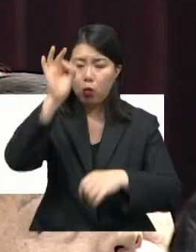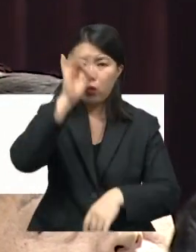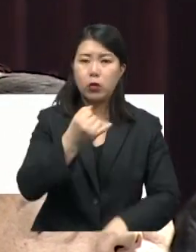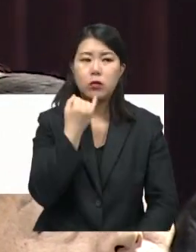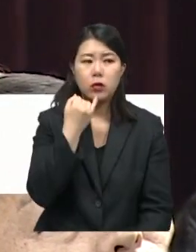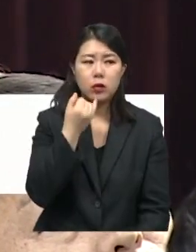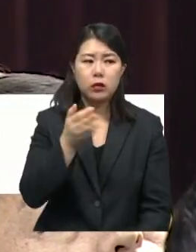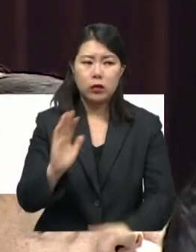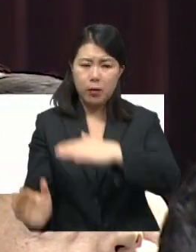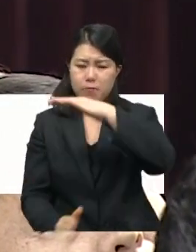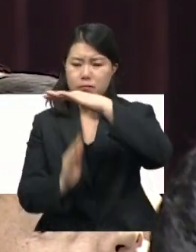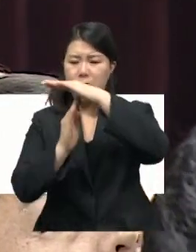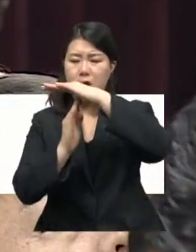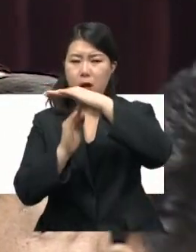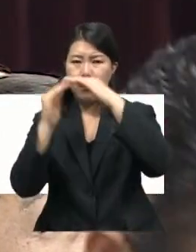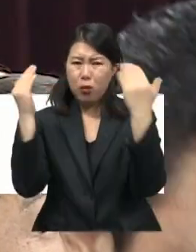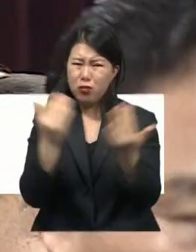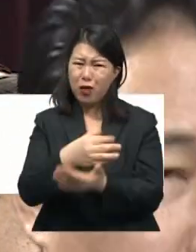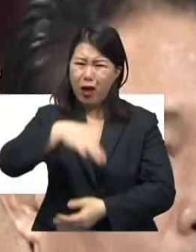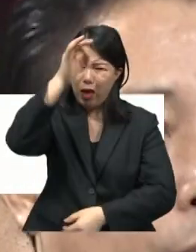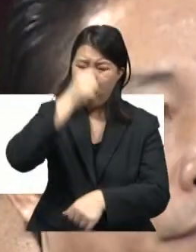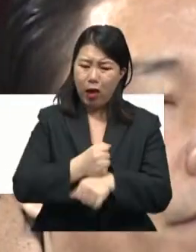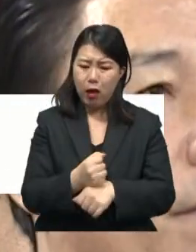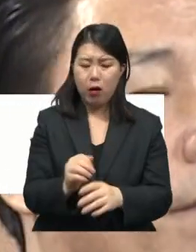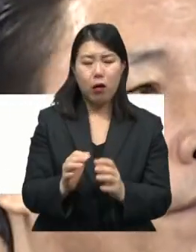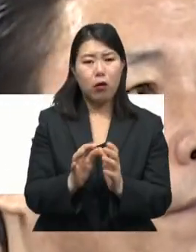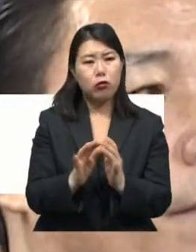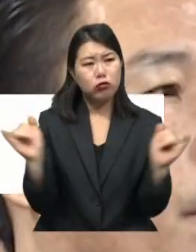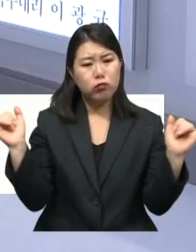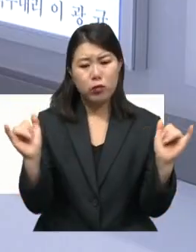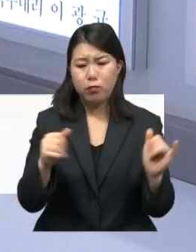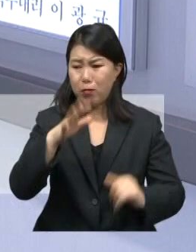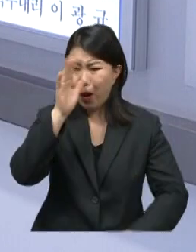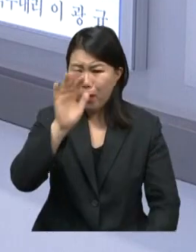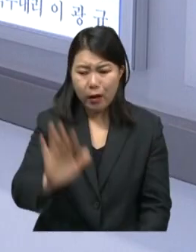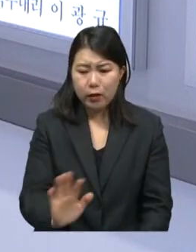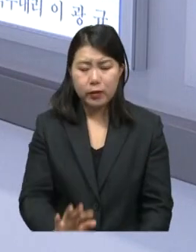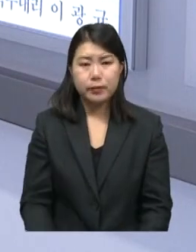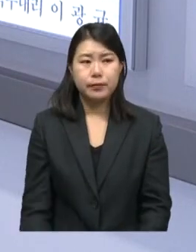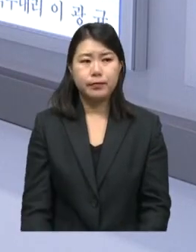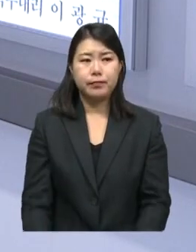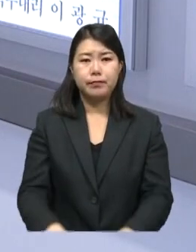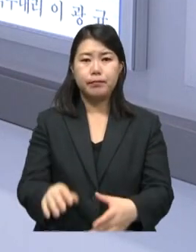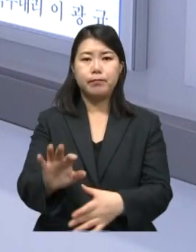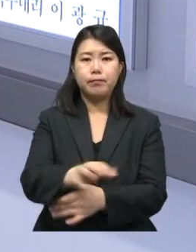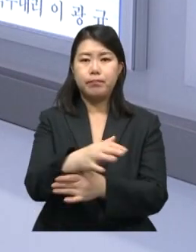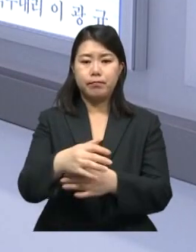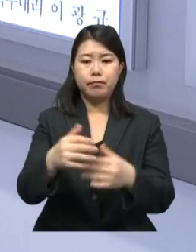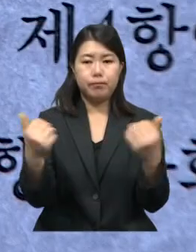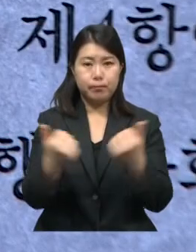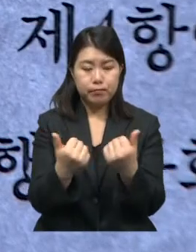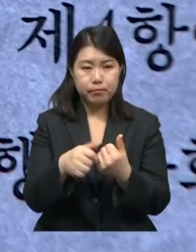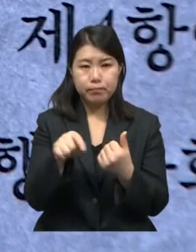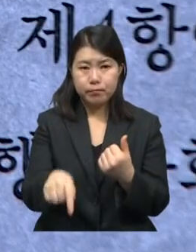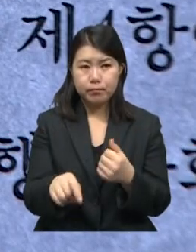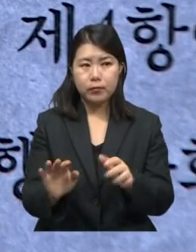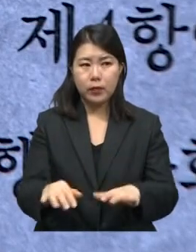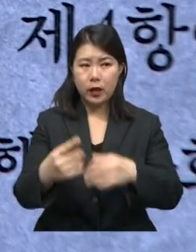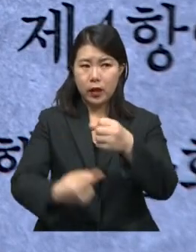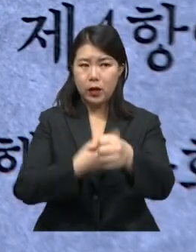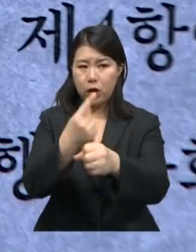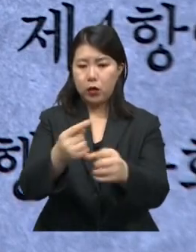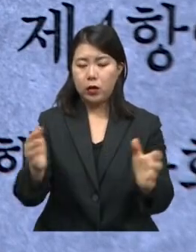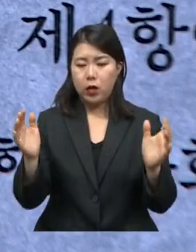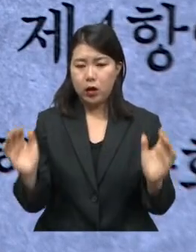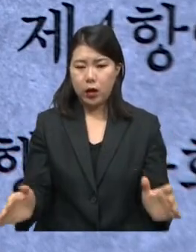다 올려준다? 이건 완전히 주민을 호구라는 거라고 생각하거든요. 특히나 종로구의회가 지난 1년 동안 의장직을 놓고